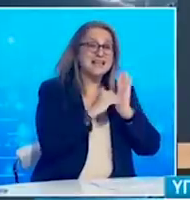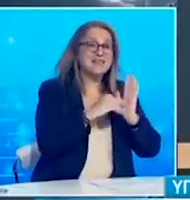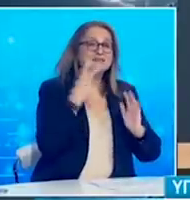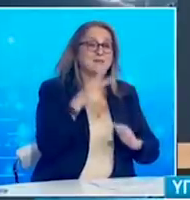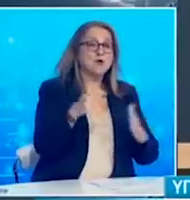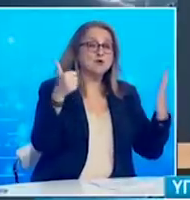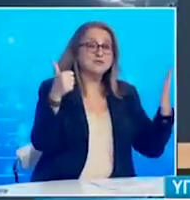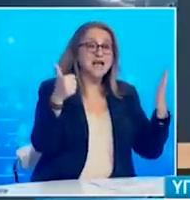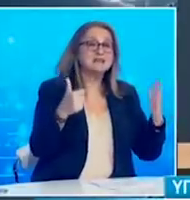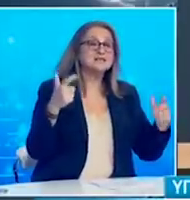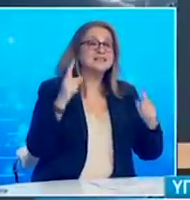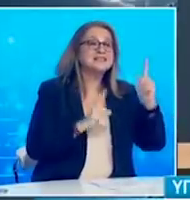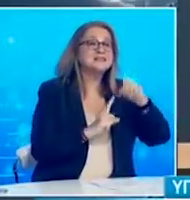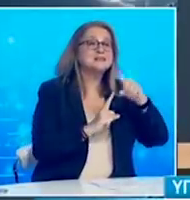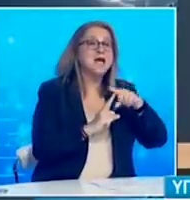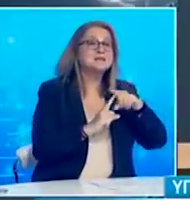360.206 έλεγχοι σε σύνολο